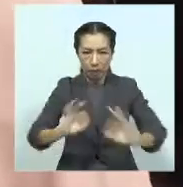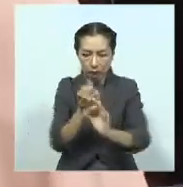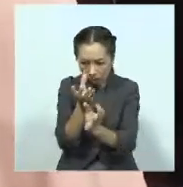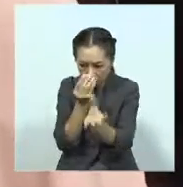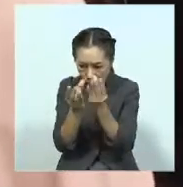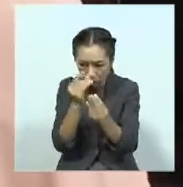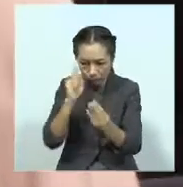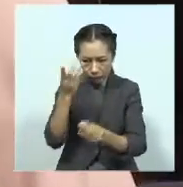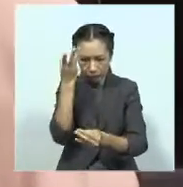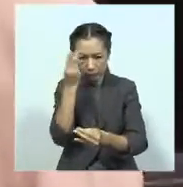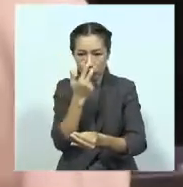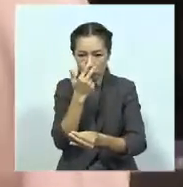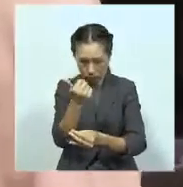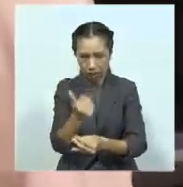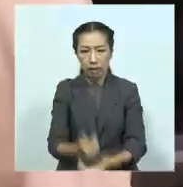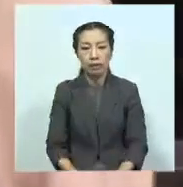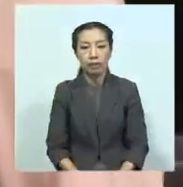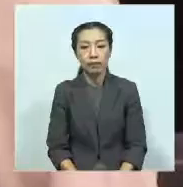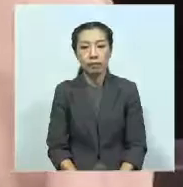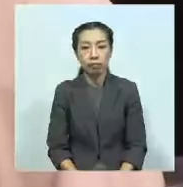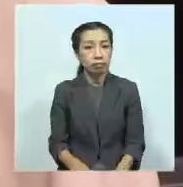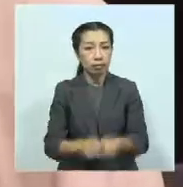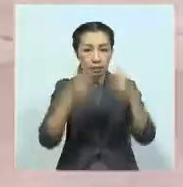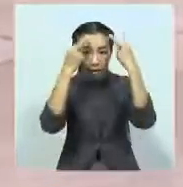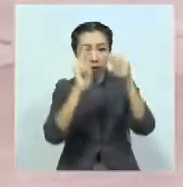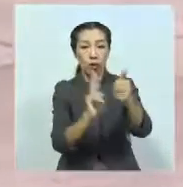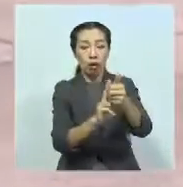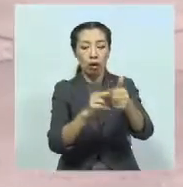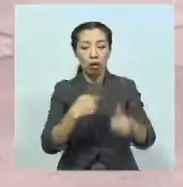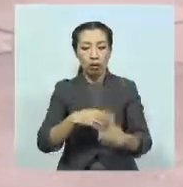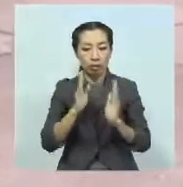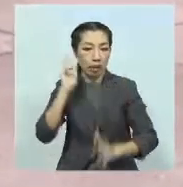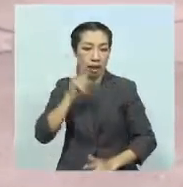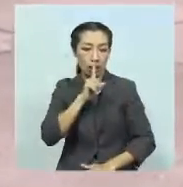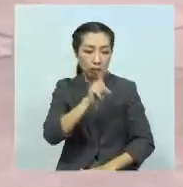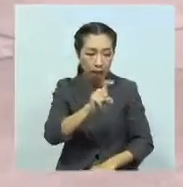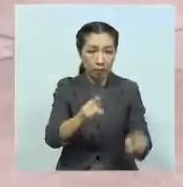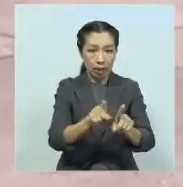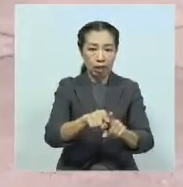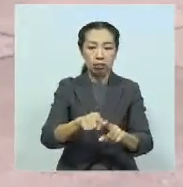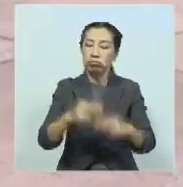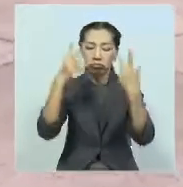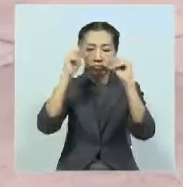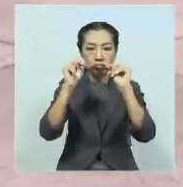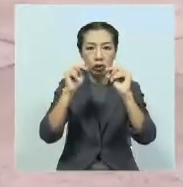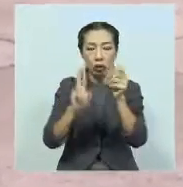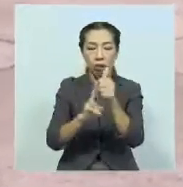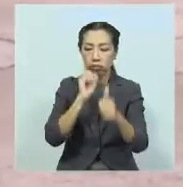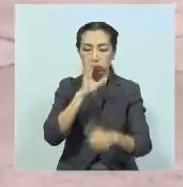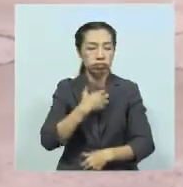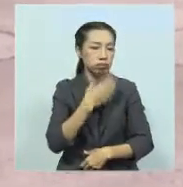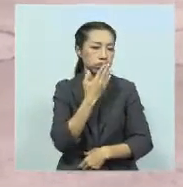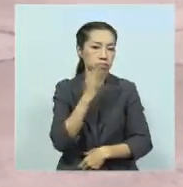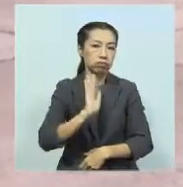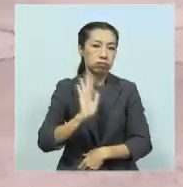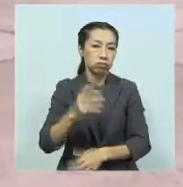ะครับเรื่องนี้ก็ถูกถามไปยังพลเอกประวิตรวงษ์สุวรรณรองนายกรัฐมนตรีนะครับซึ่งพลเอกประวิตรก็ปฏิเสธที่จะตอบกระแสข่าวลือเรื่องการรัฐ